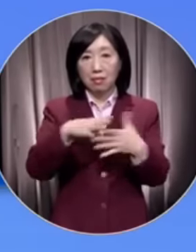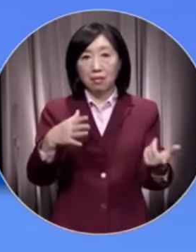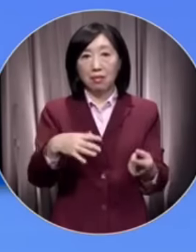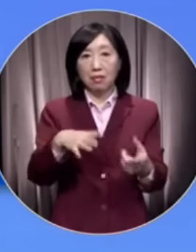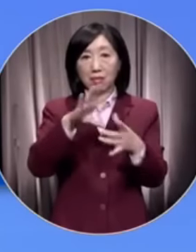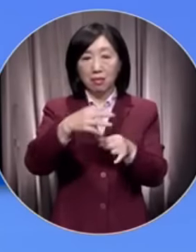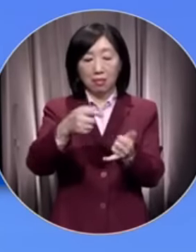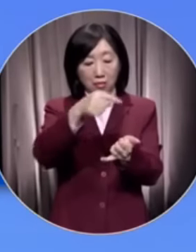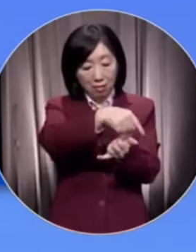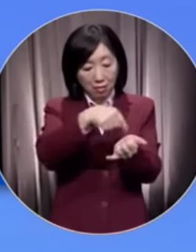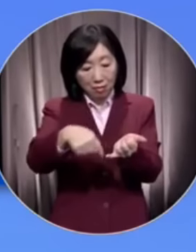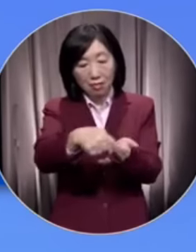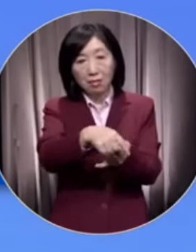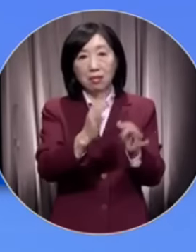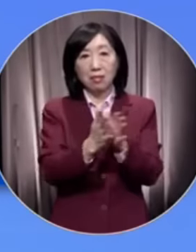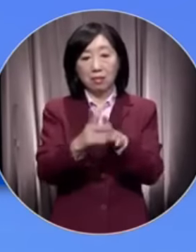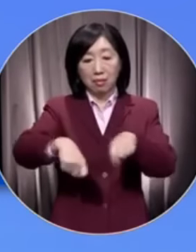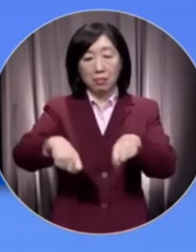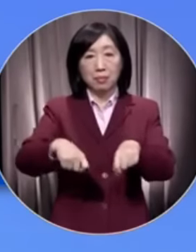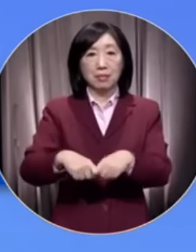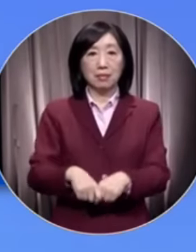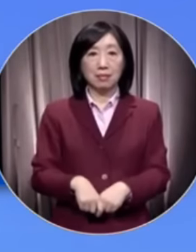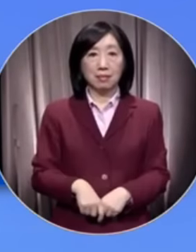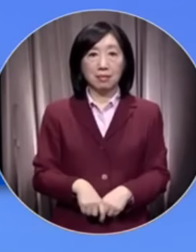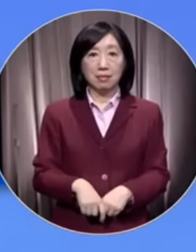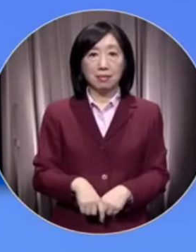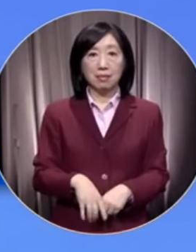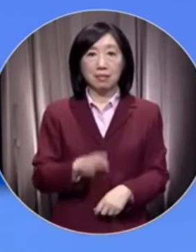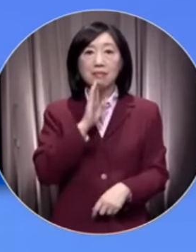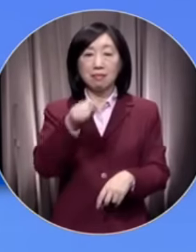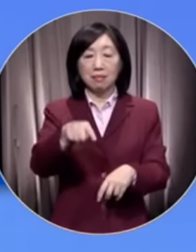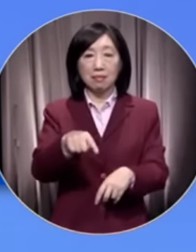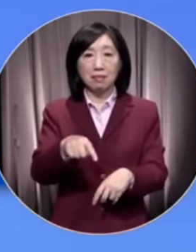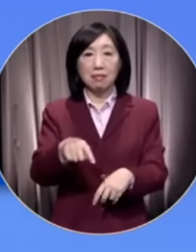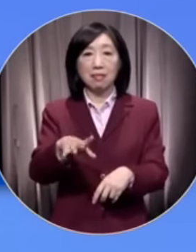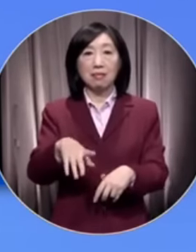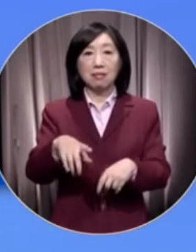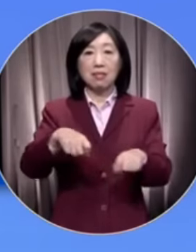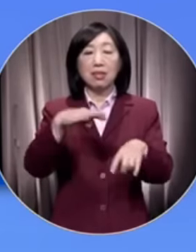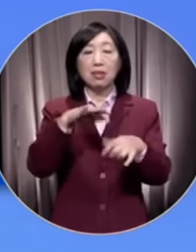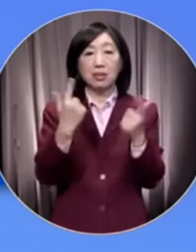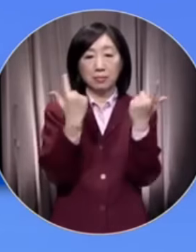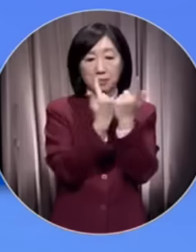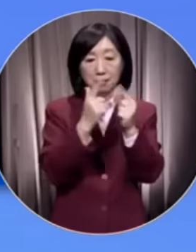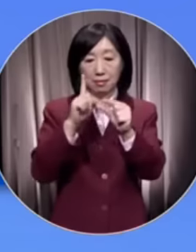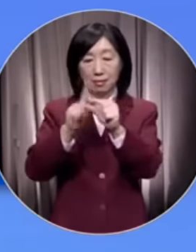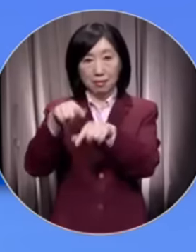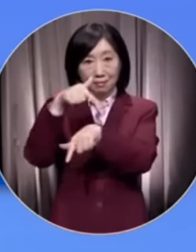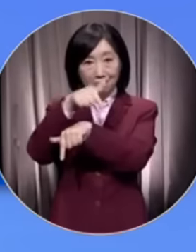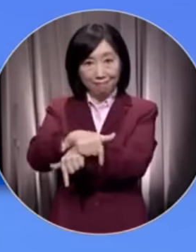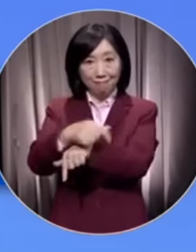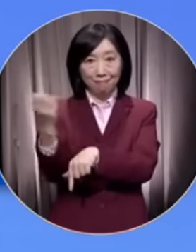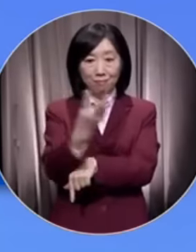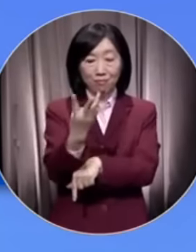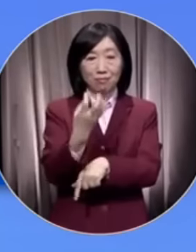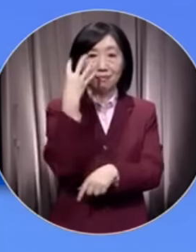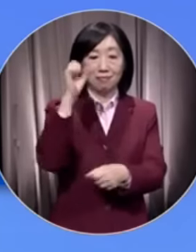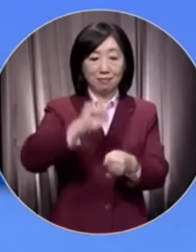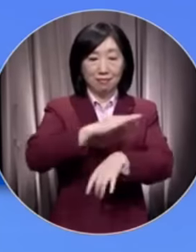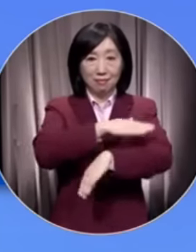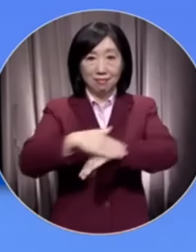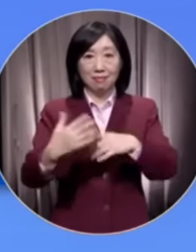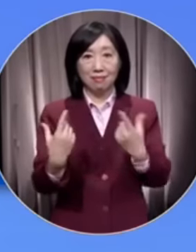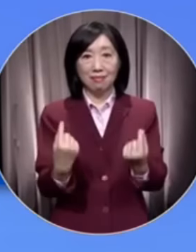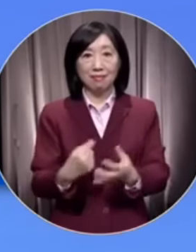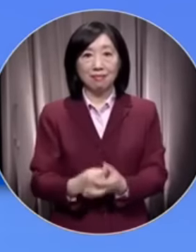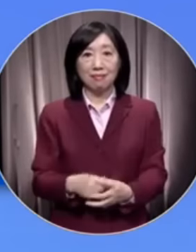叉戟的这个计划基本上就是打造北中南三个新加坡，我们要